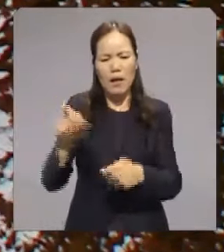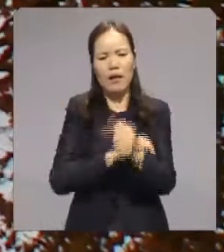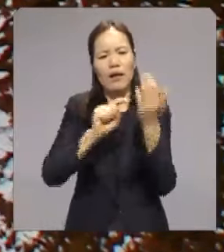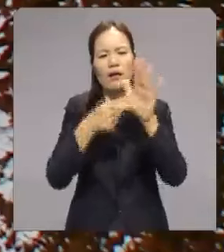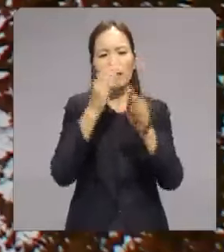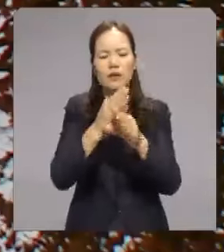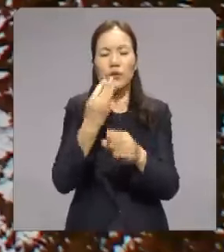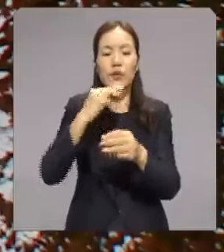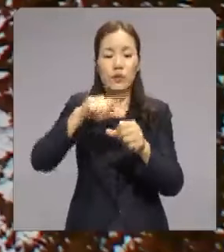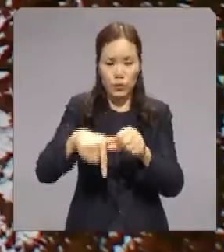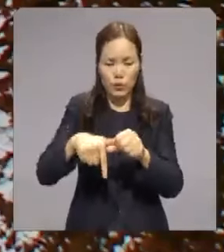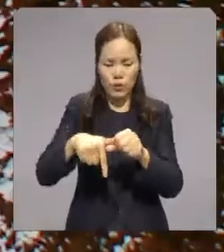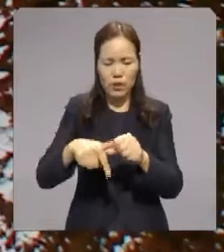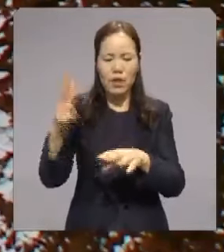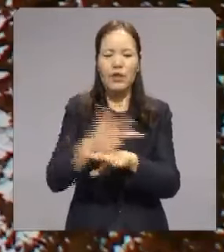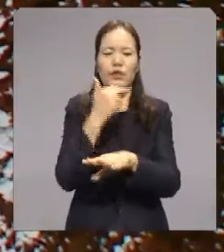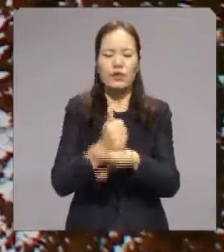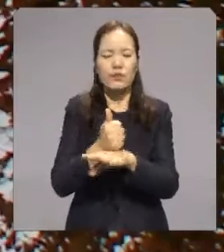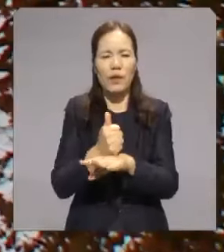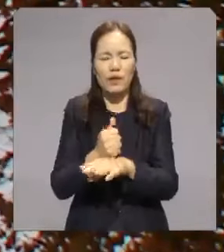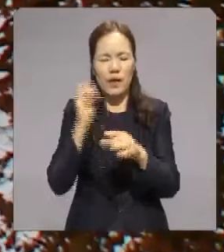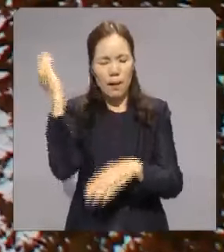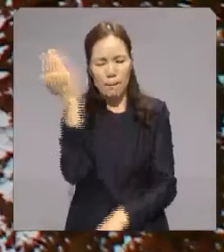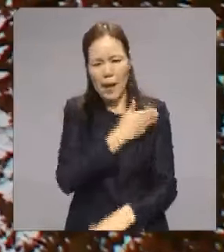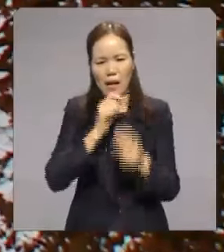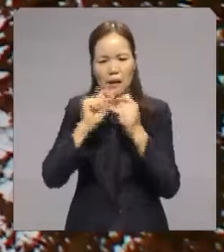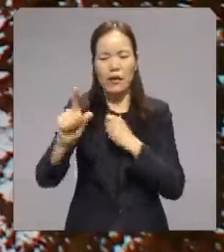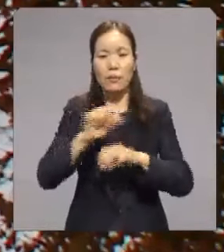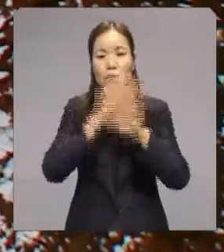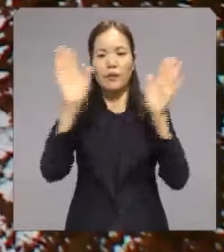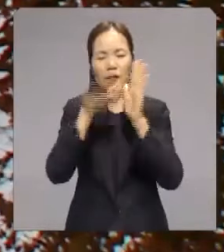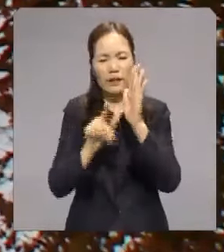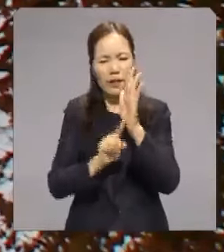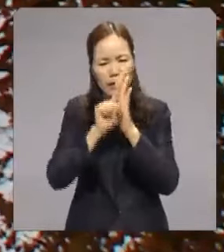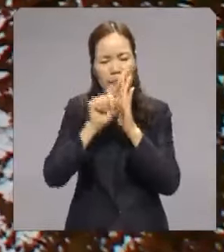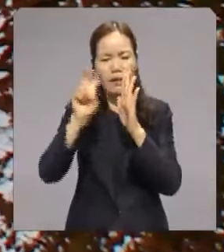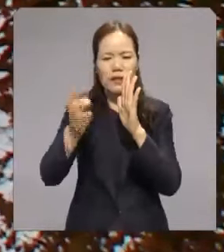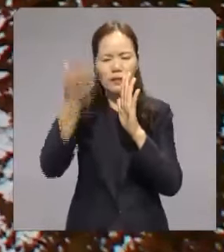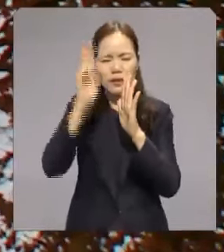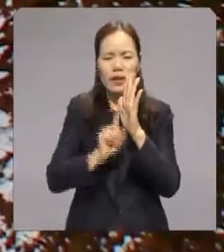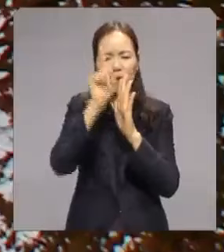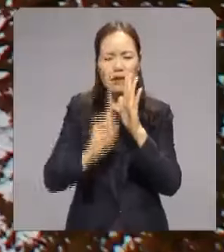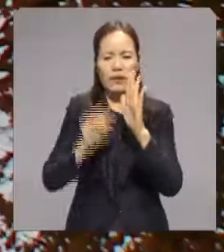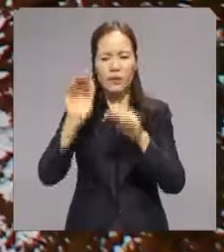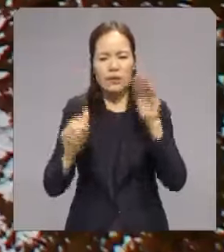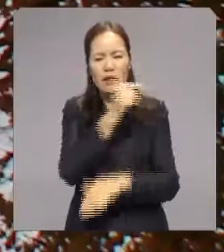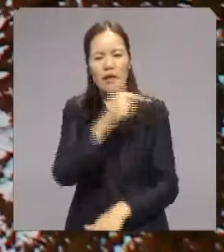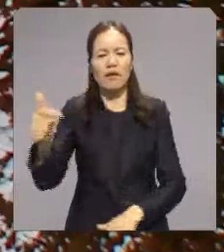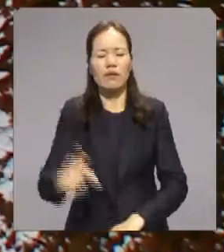반면 수도권 지역의 경우 주말에 대체로 맑은 가운데 낮동안 20도를 웃돌며 교차 큰 날씨가